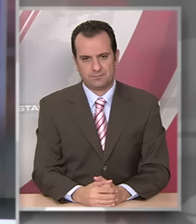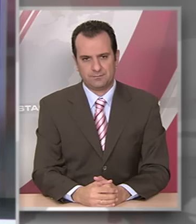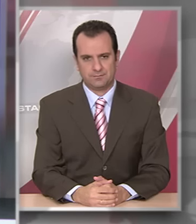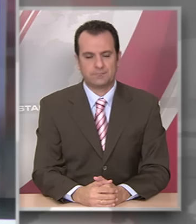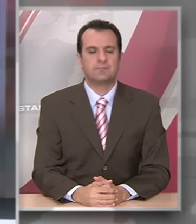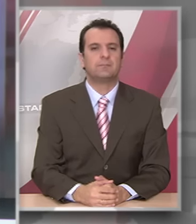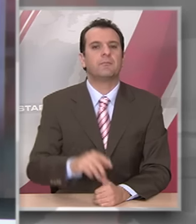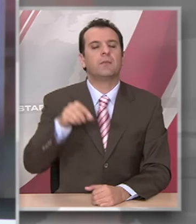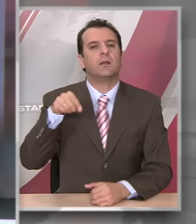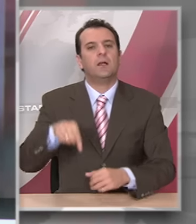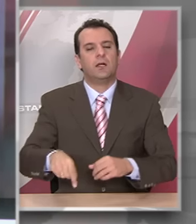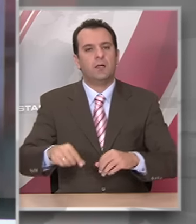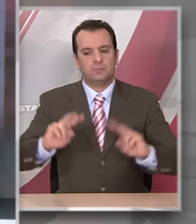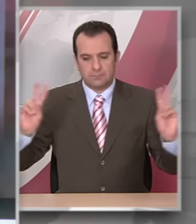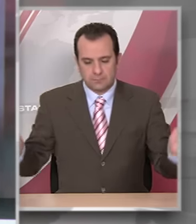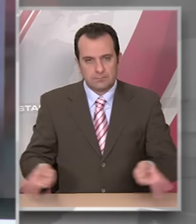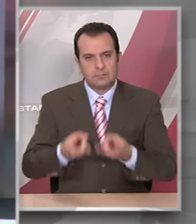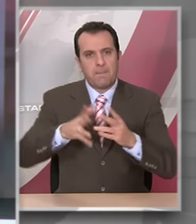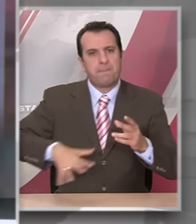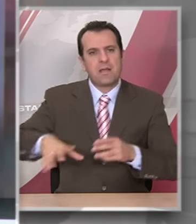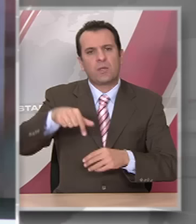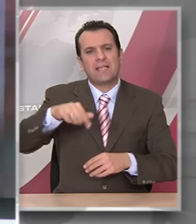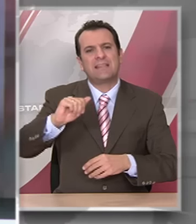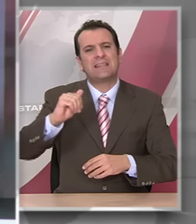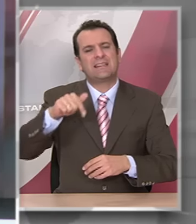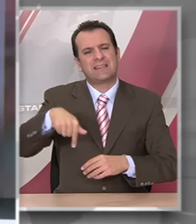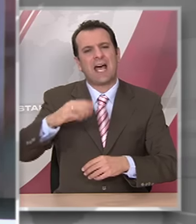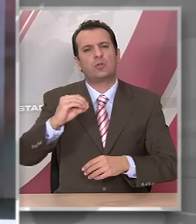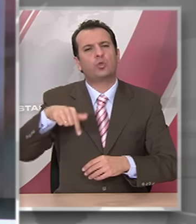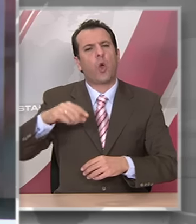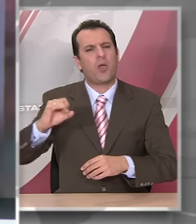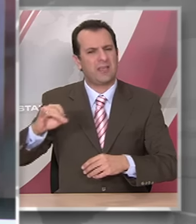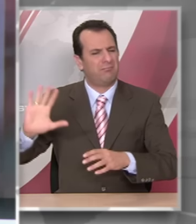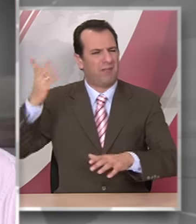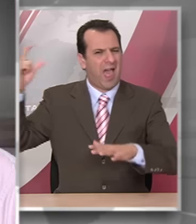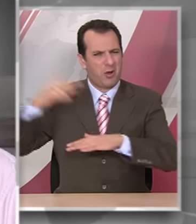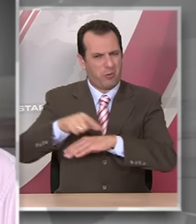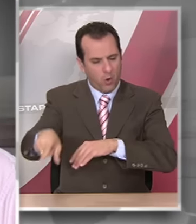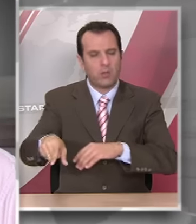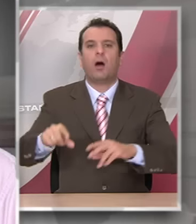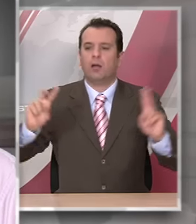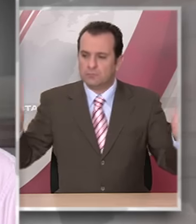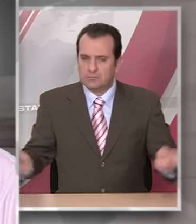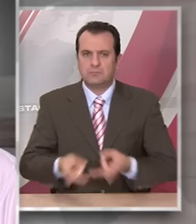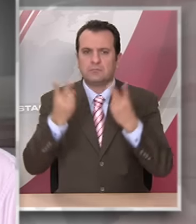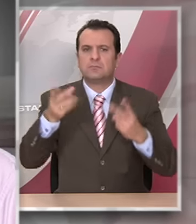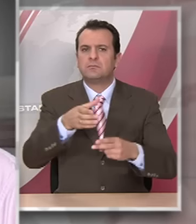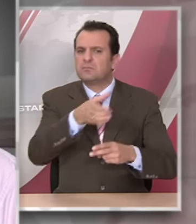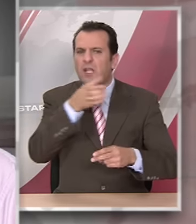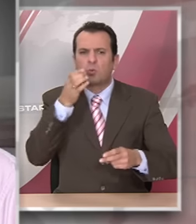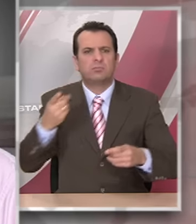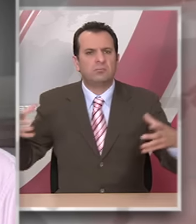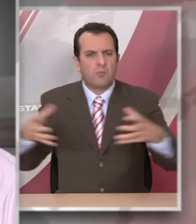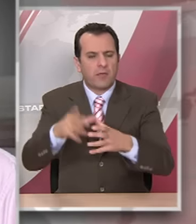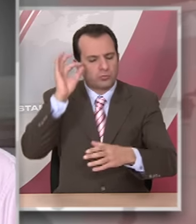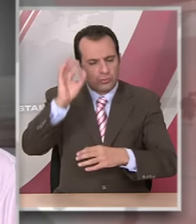Μεγάλη επιχείρηση κατακυκλώματος ναρκωτικών είναι σε εξέλιξη από χθες το Τατόι. Πάμε στον Παναγιώτη Μπούσκιο για να μας δώσει τις λεπτομέρειες. Παναγιώτη. Καλά από η Μαράνια,